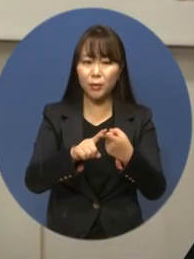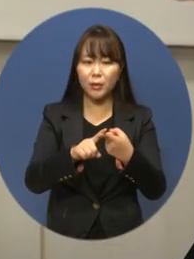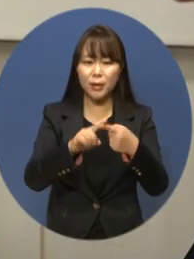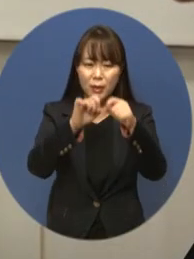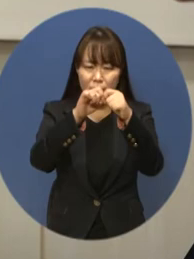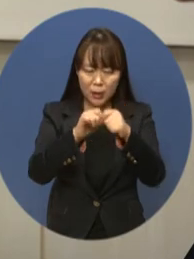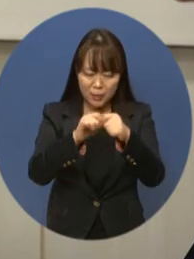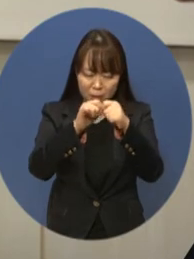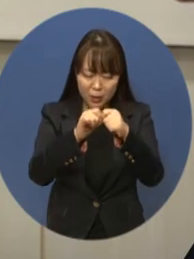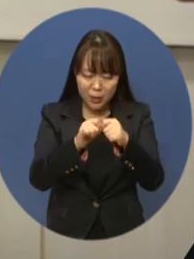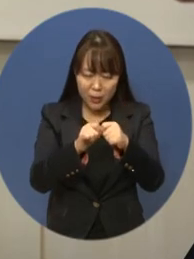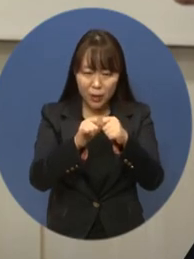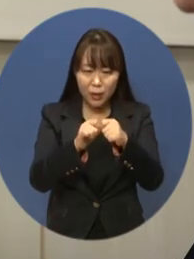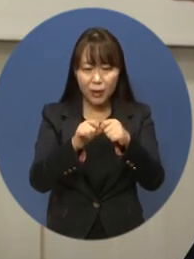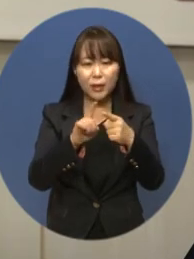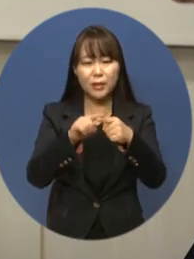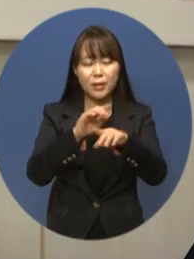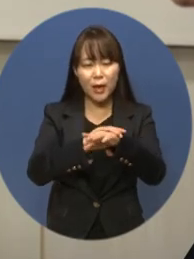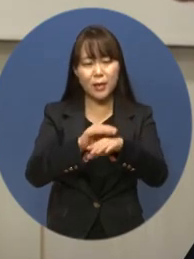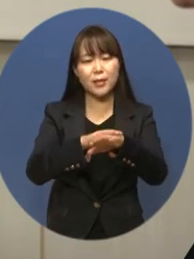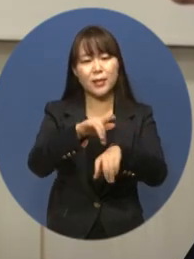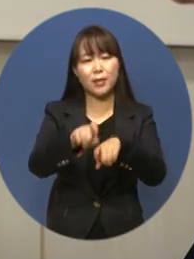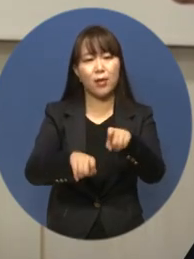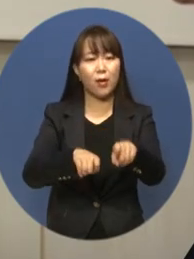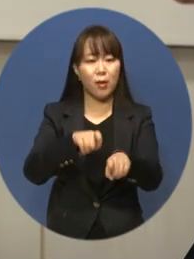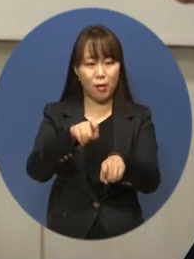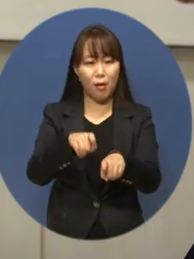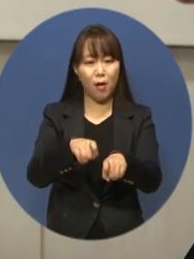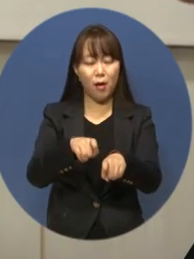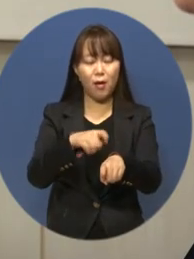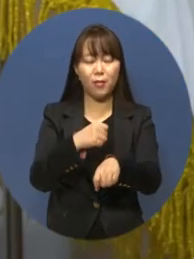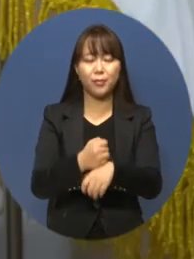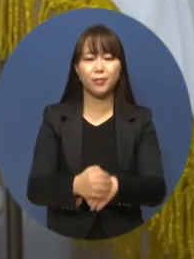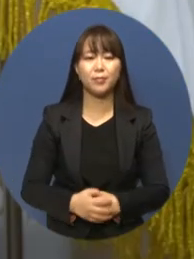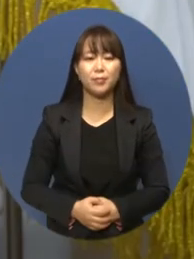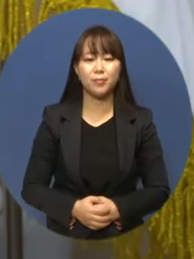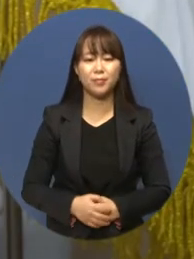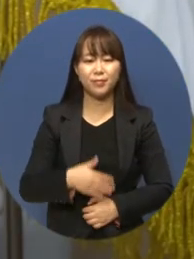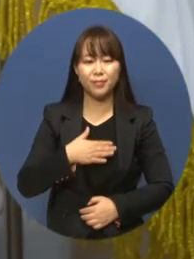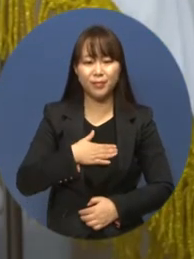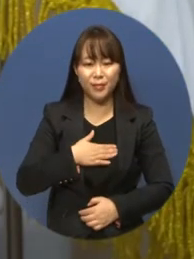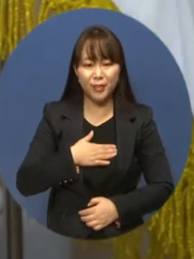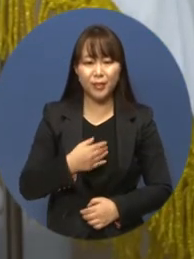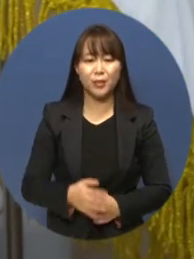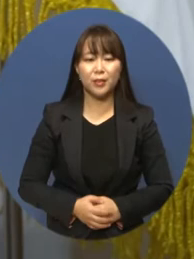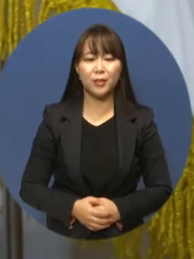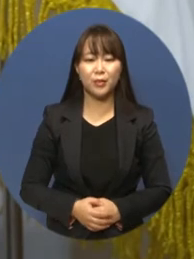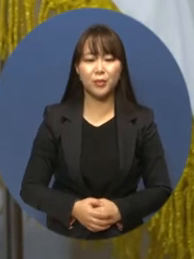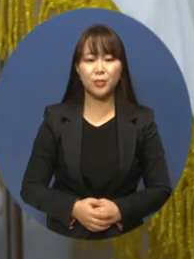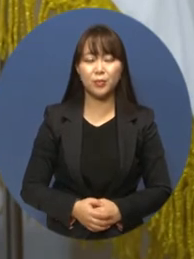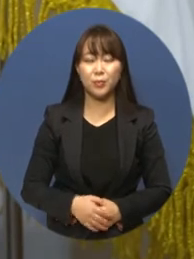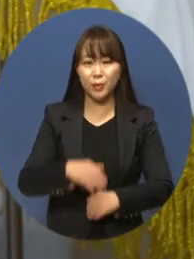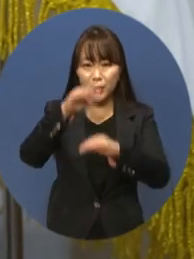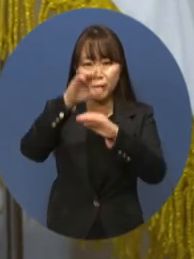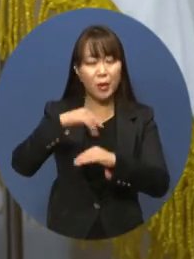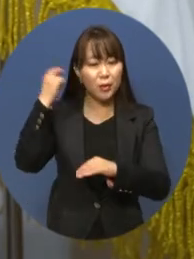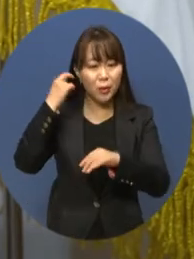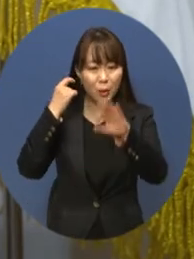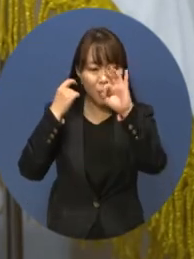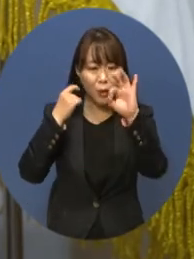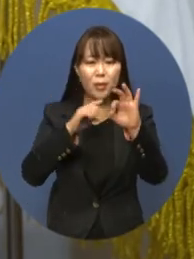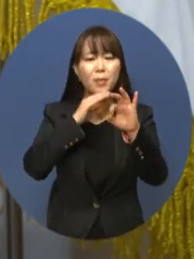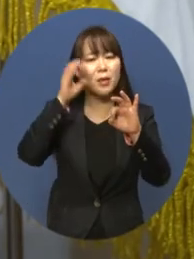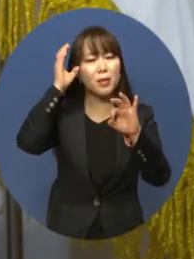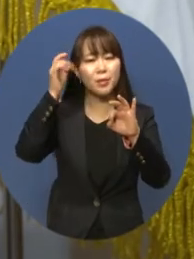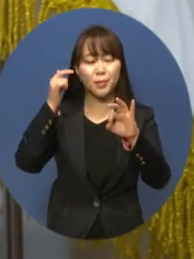대로 세부적인 상황을 잘 실천해 나가도록 그렇게 하겠습니다. 알겠습니다. 군수님 말씀 들어보니까